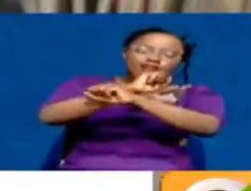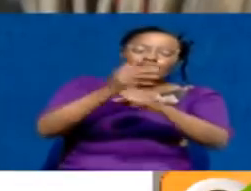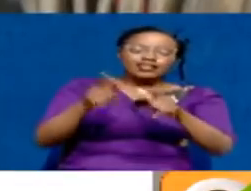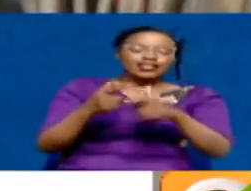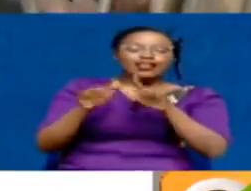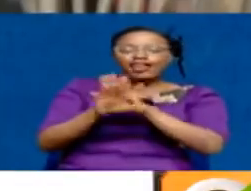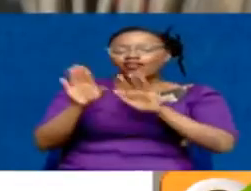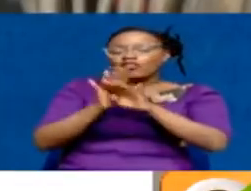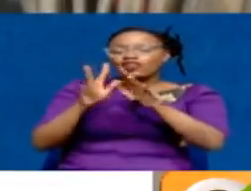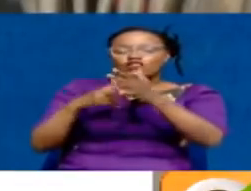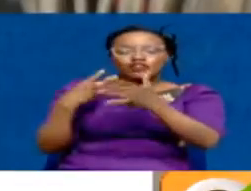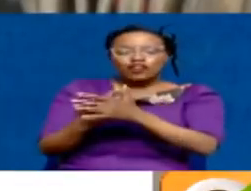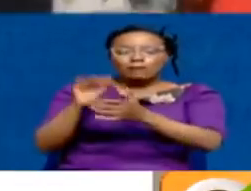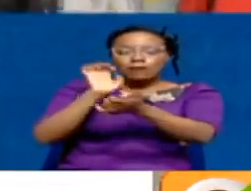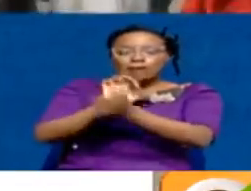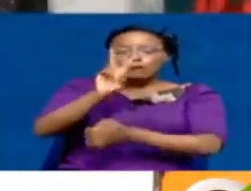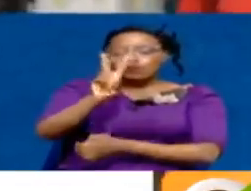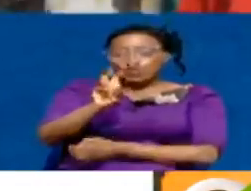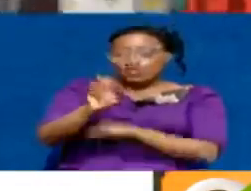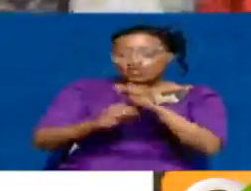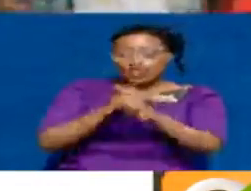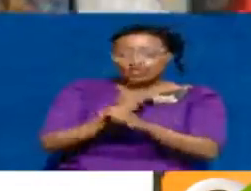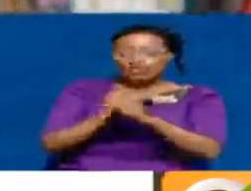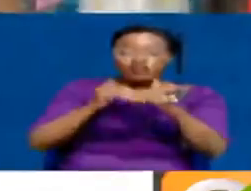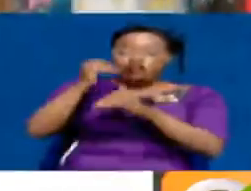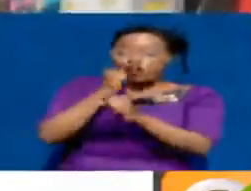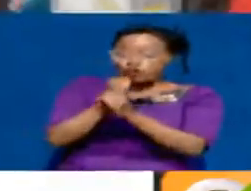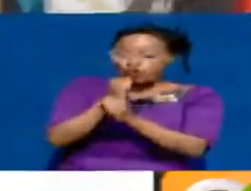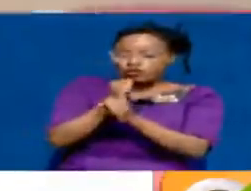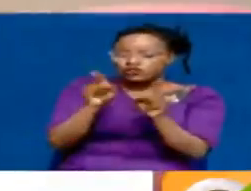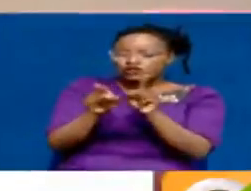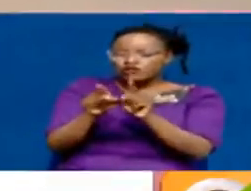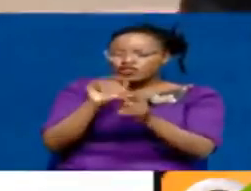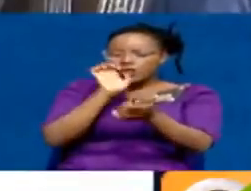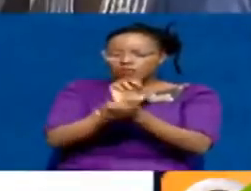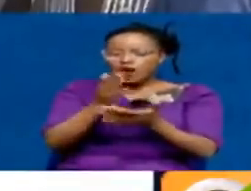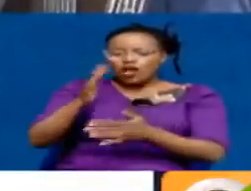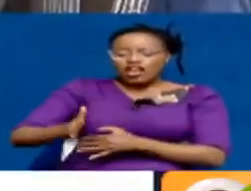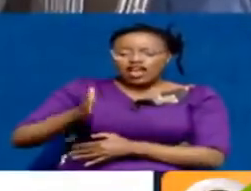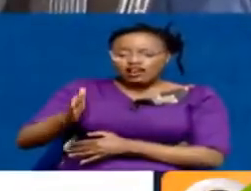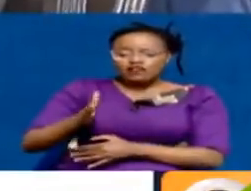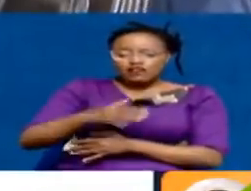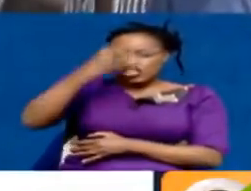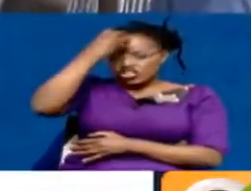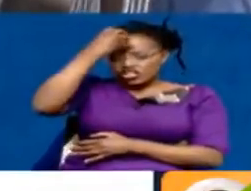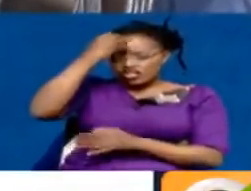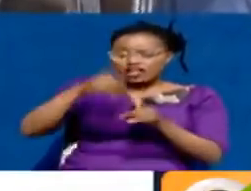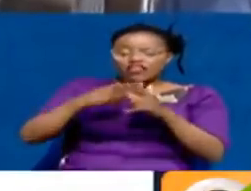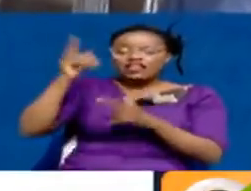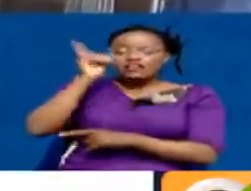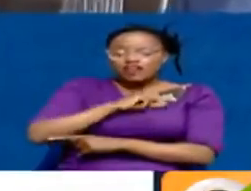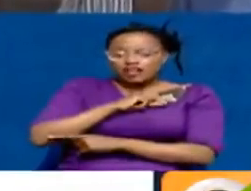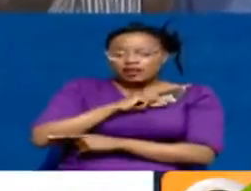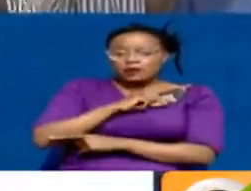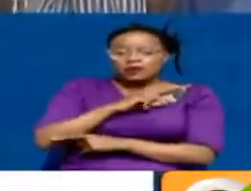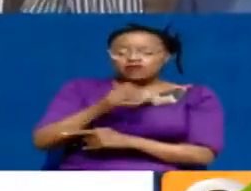nikakataliwa. Nikafungwa miaka 20. Baada yake kuhudumu kifungo katika gereza la Naivasha, Kitale na kuhitimisha